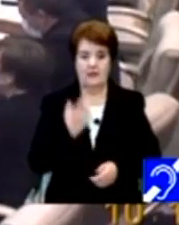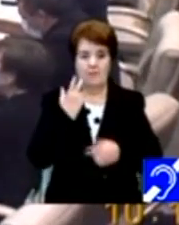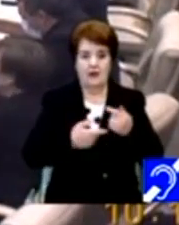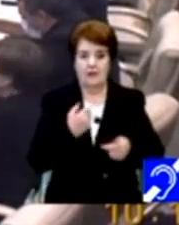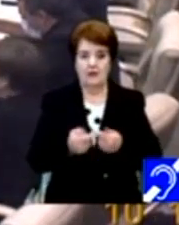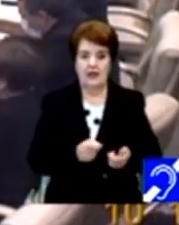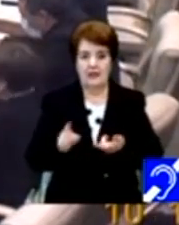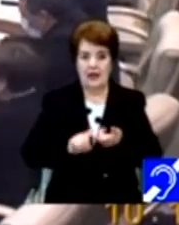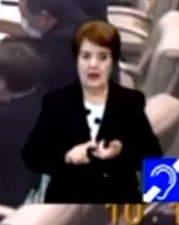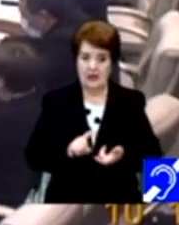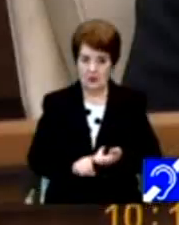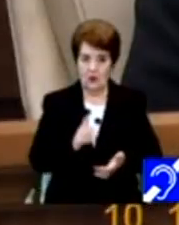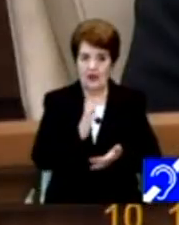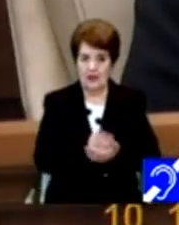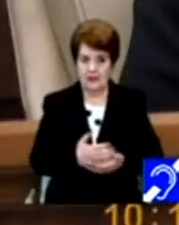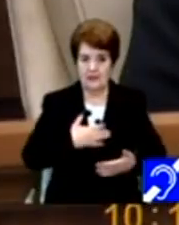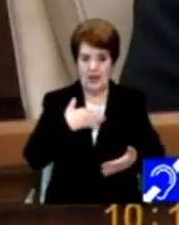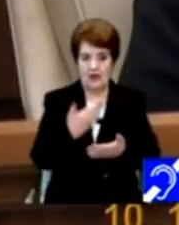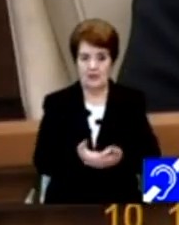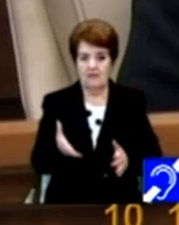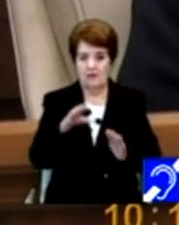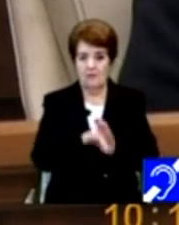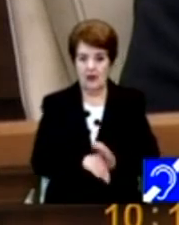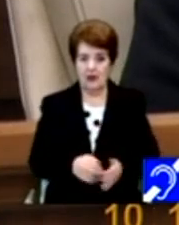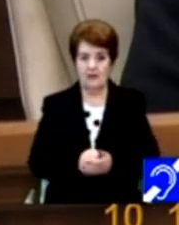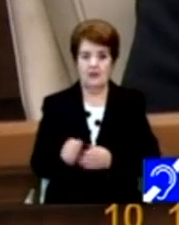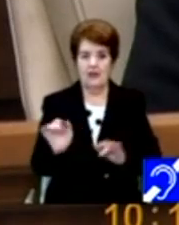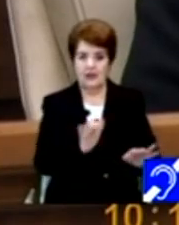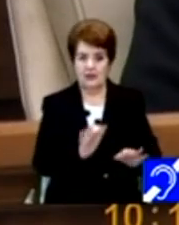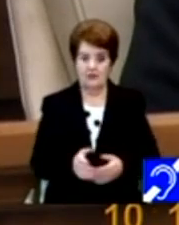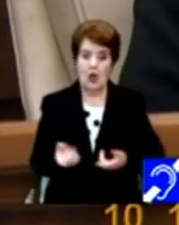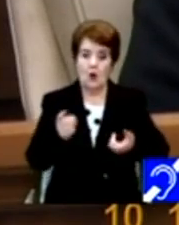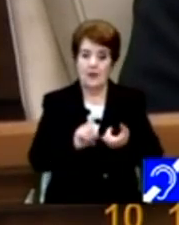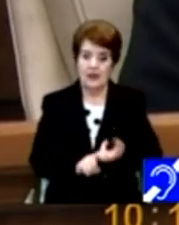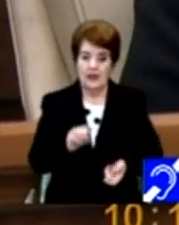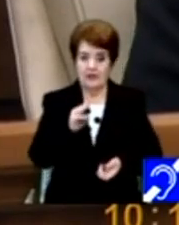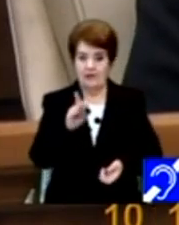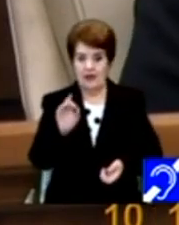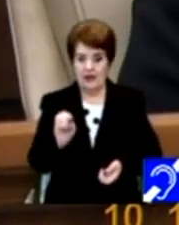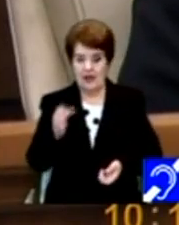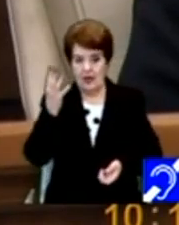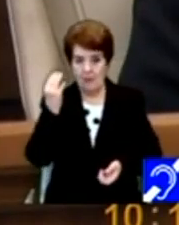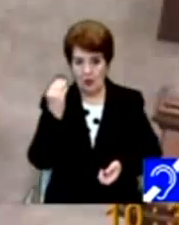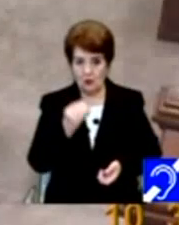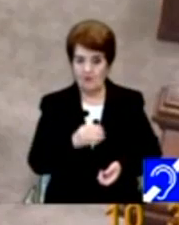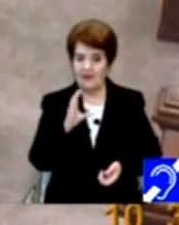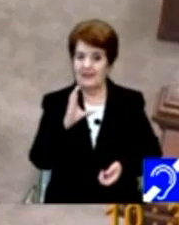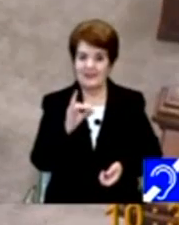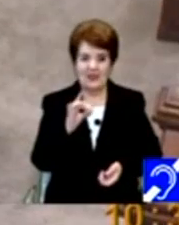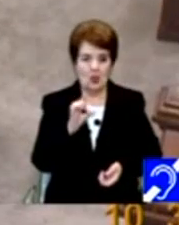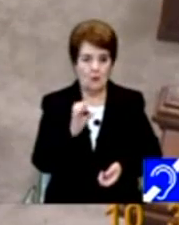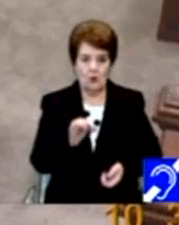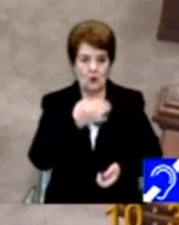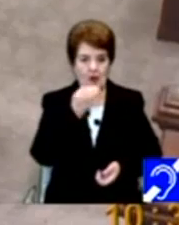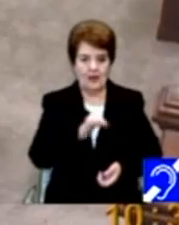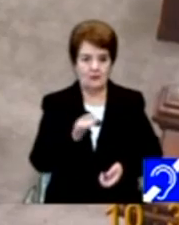permanentă legătură, este foarte activ și implicat în toate activitățile. Contactat de TVR Moldova, deputatul Sergiu Sârbu nu a răspuns